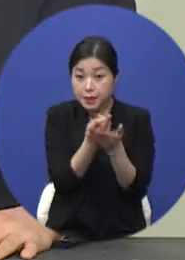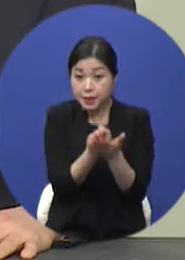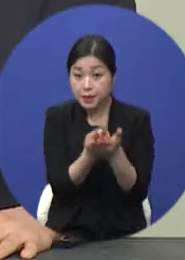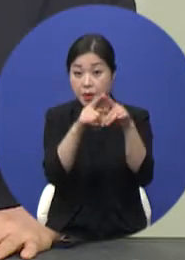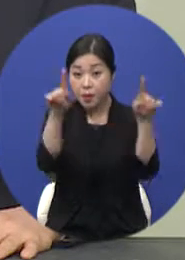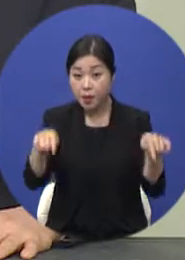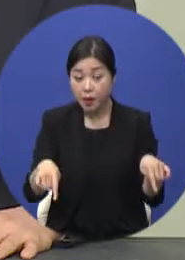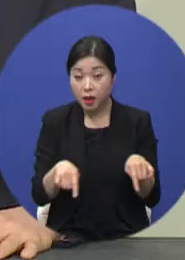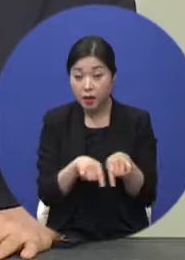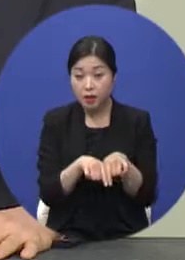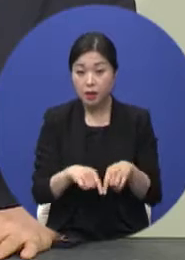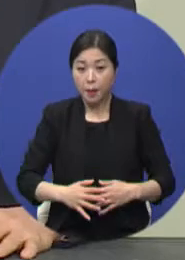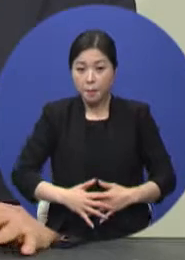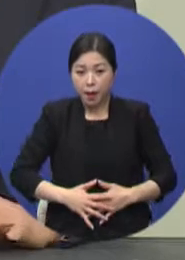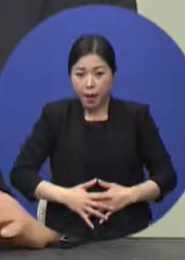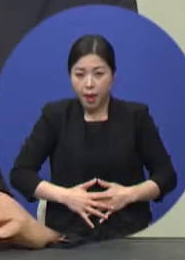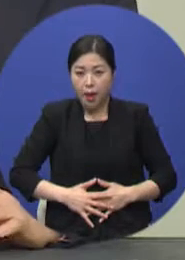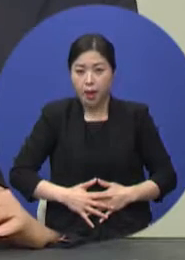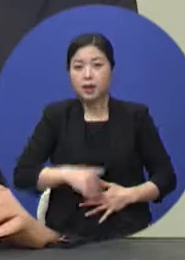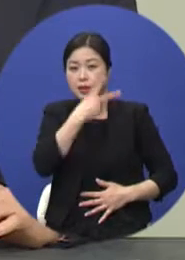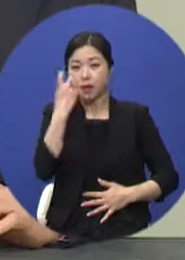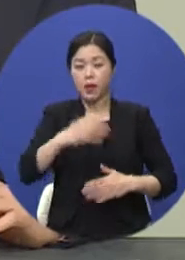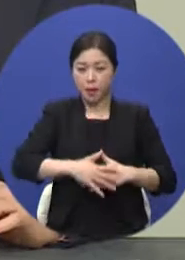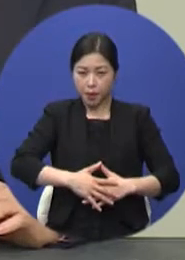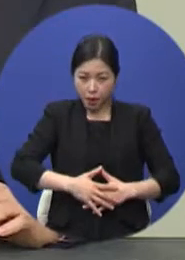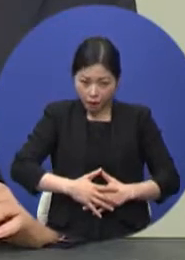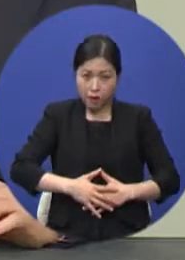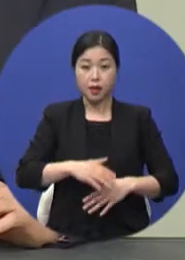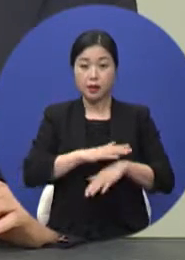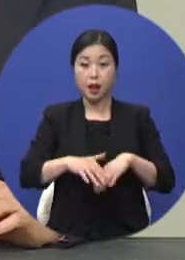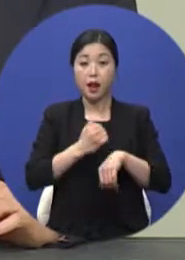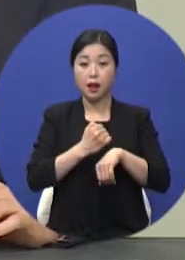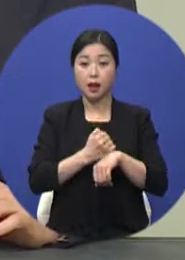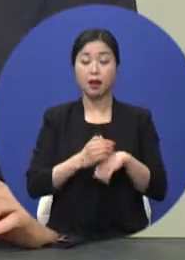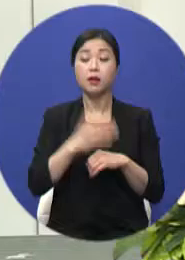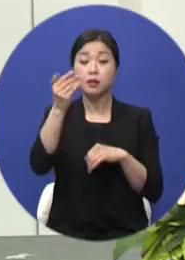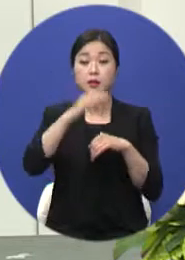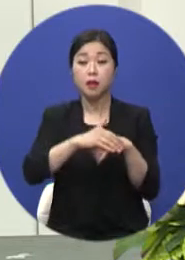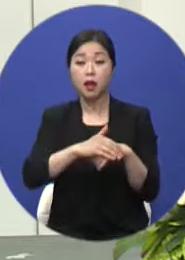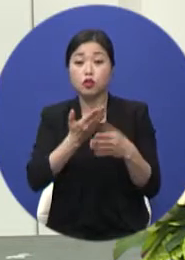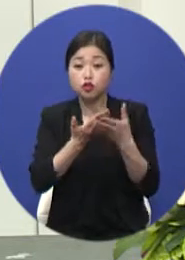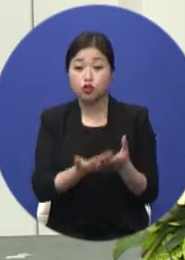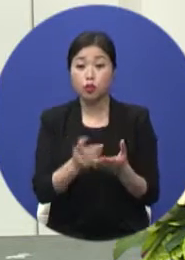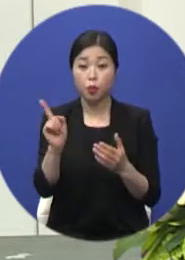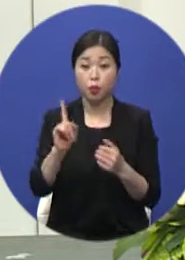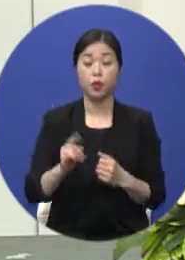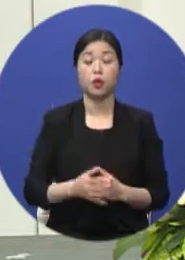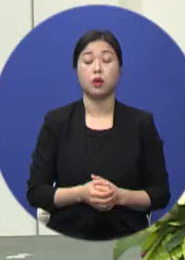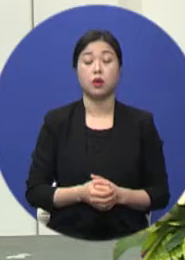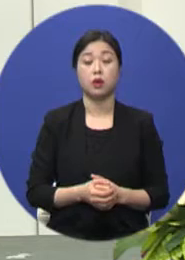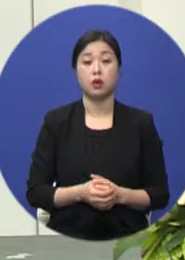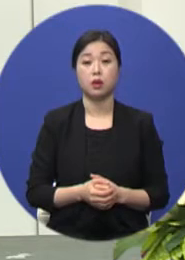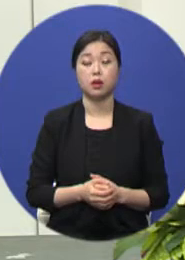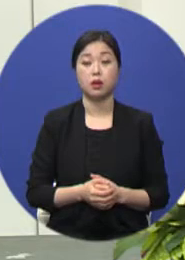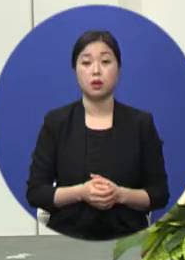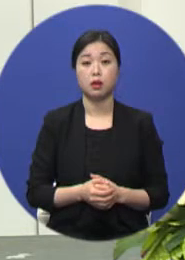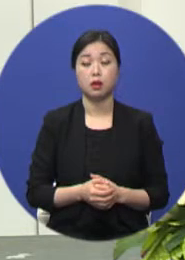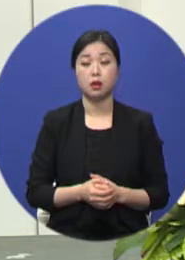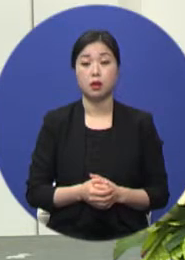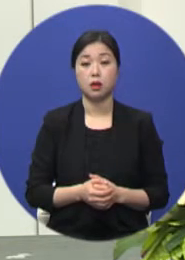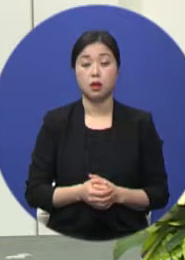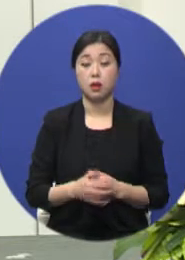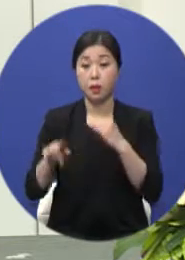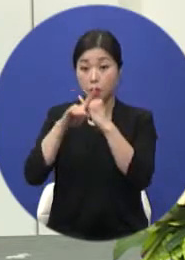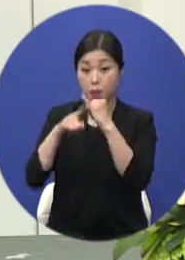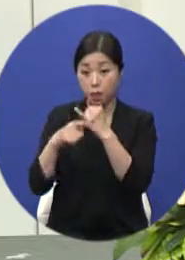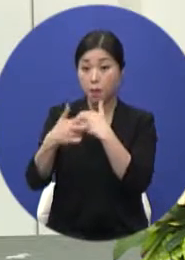사다가 배에 이렇게 해가 잘 때. 아 그런 것도 잘 하신 건데 여기서 중요한 거는 우리가 종합검진을 한번